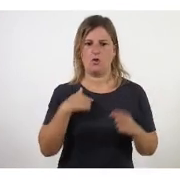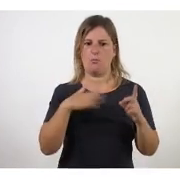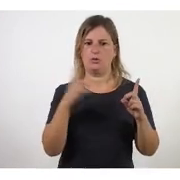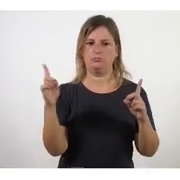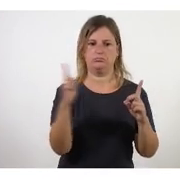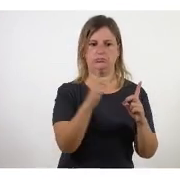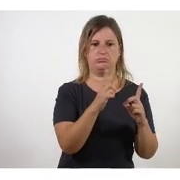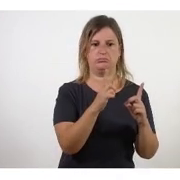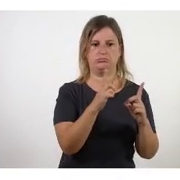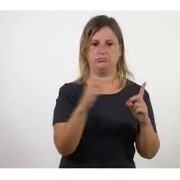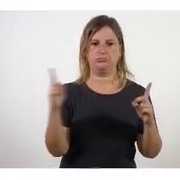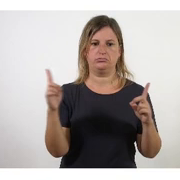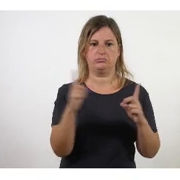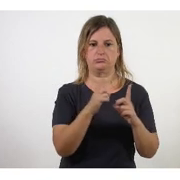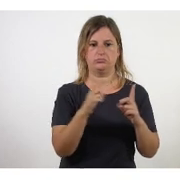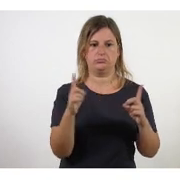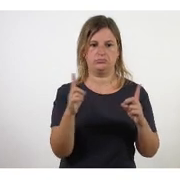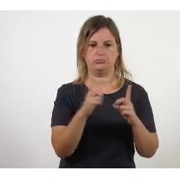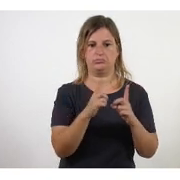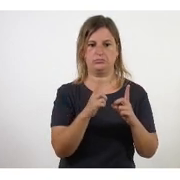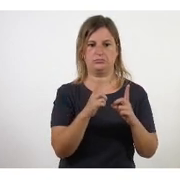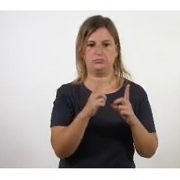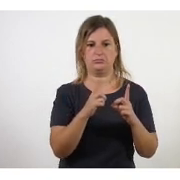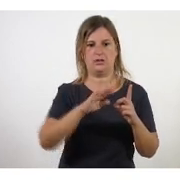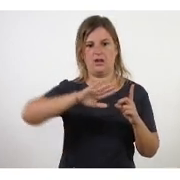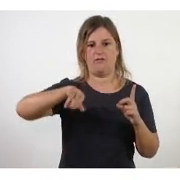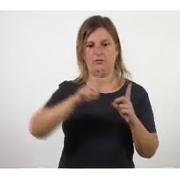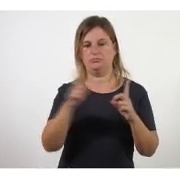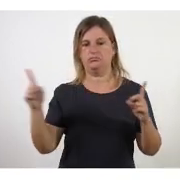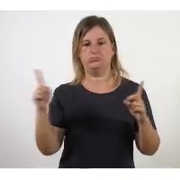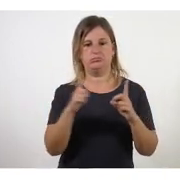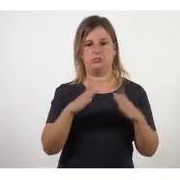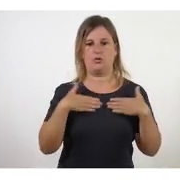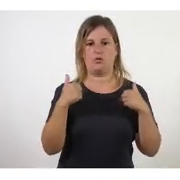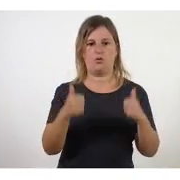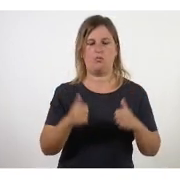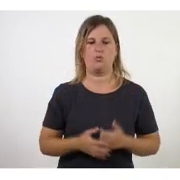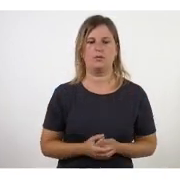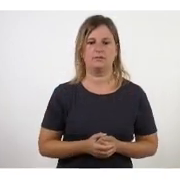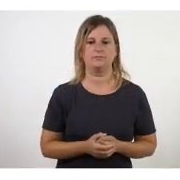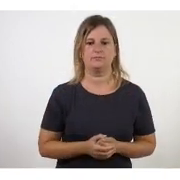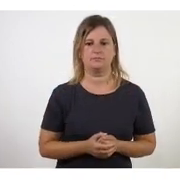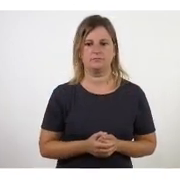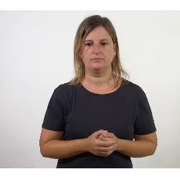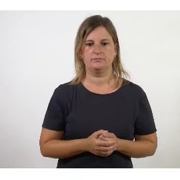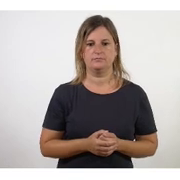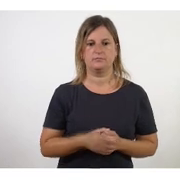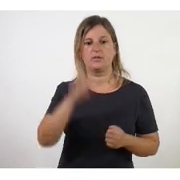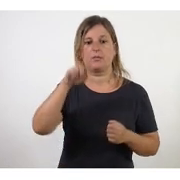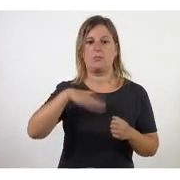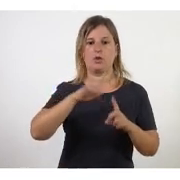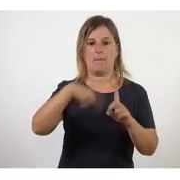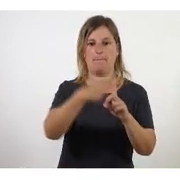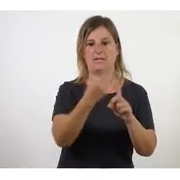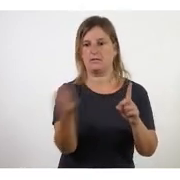6 segons, faig que duri 5 segons, em col·loco al final, li torno a donar el botó de la icona amb el símbol més, i